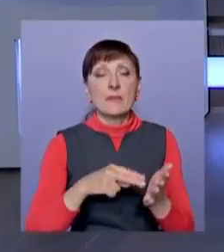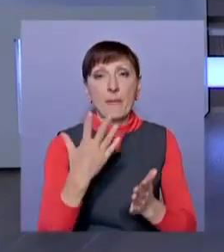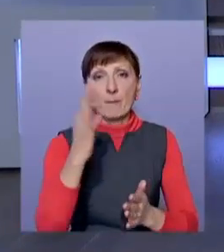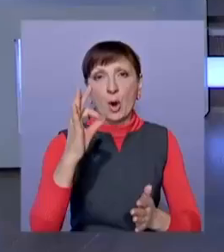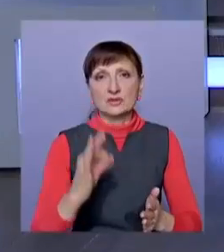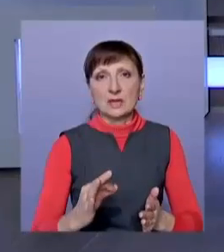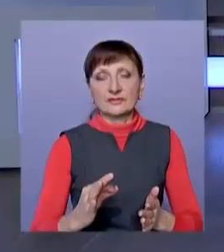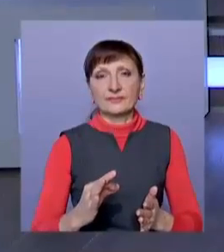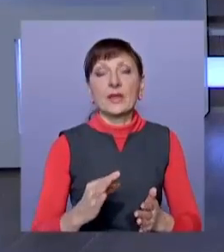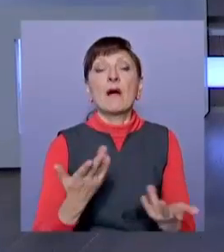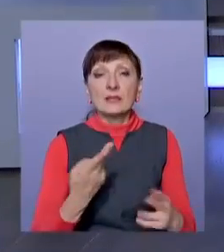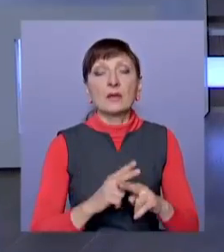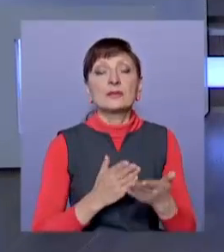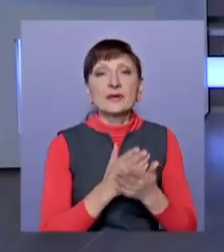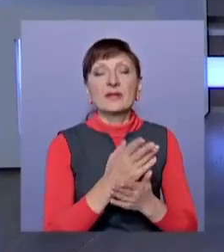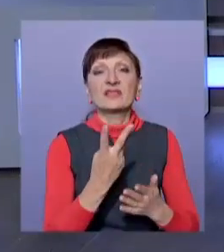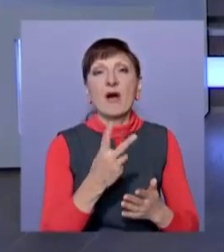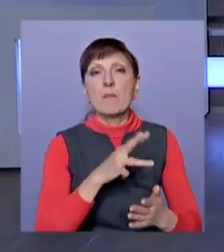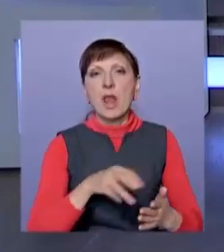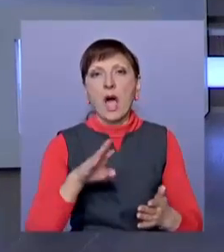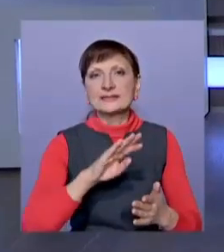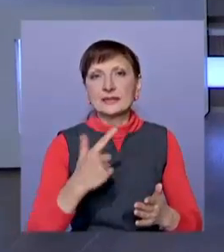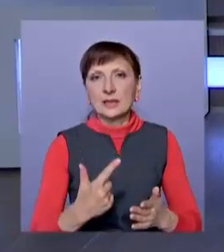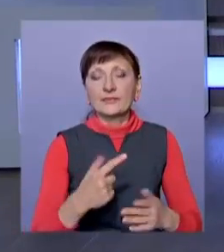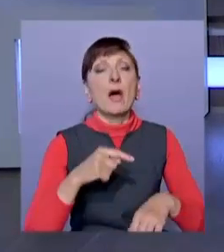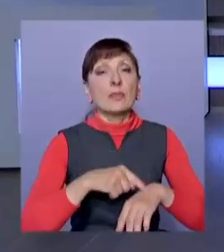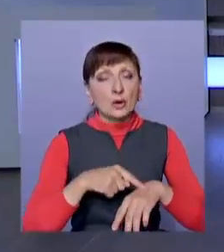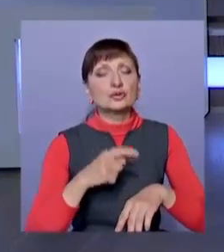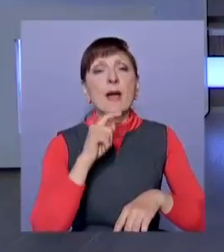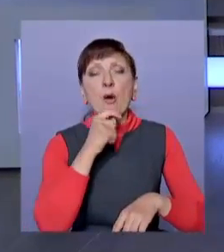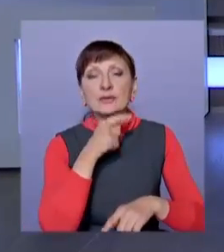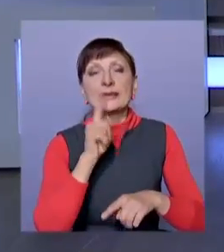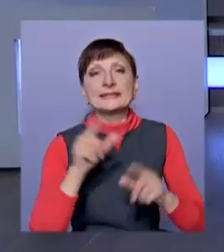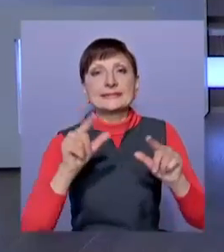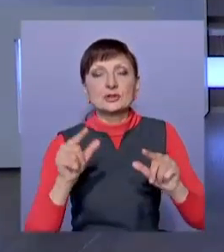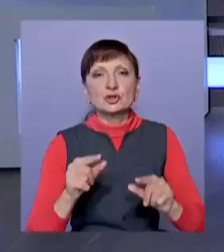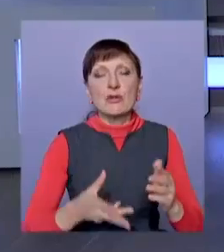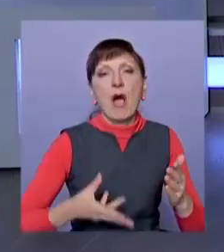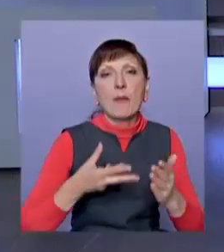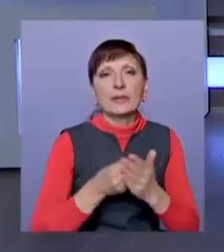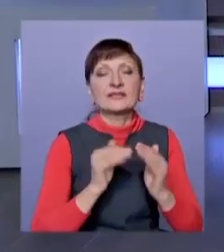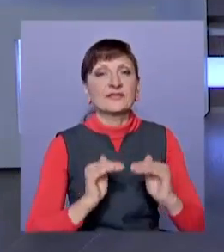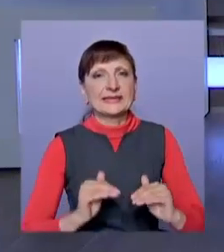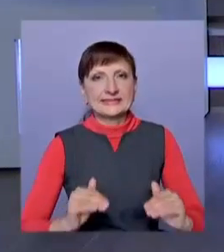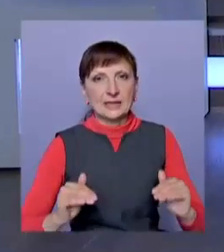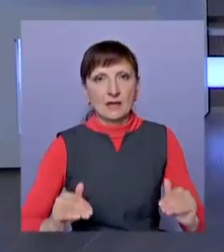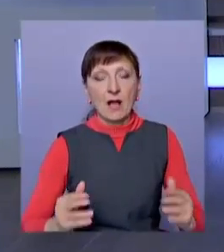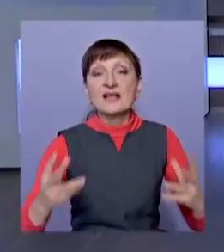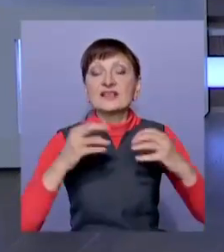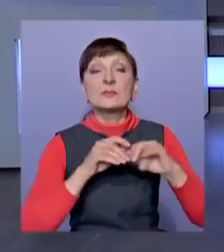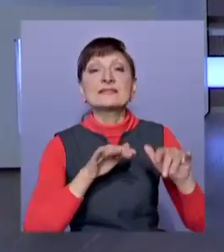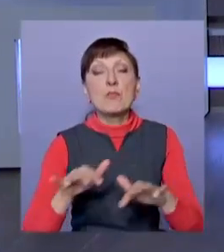5%. На это направили 2 миллиарда тенге. Ощутимую экономию дает и снижение оплаты в детсадах. А совместными